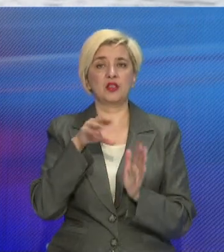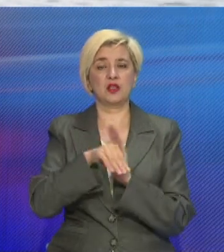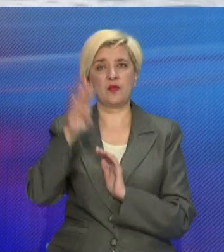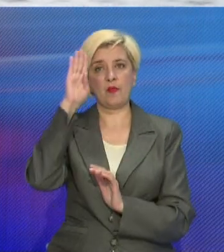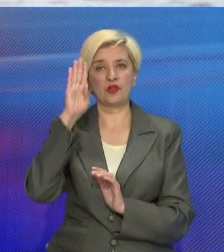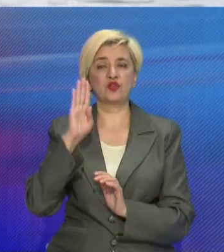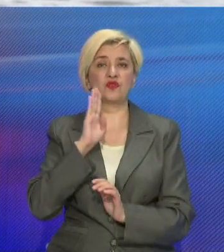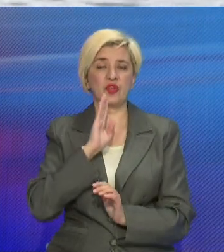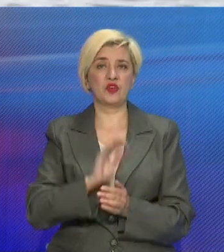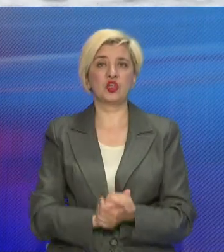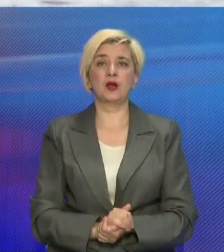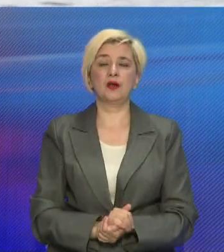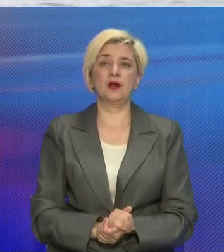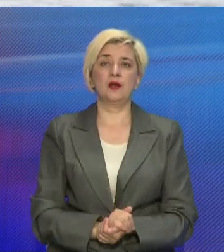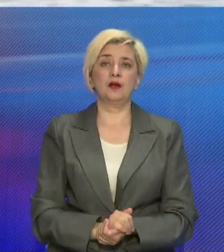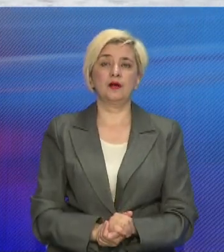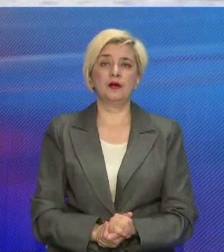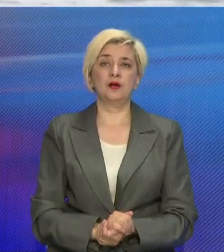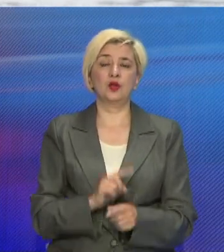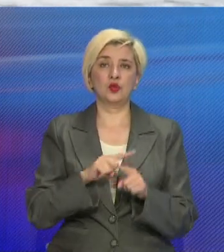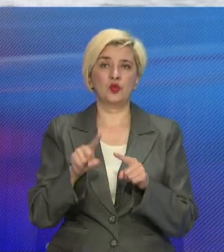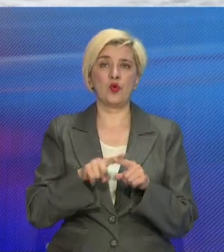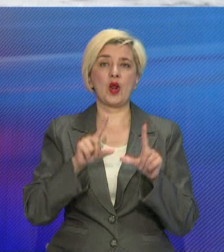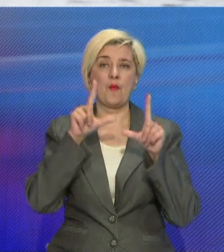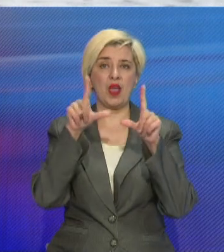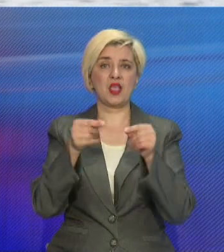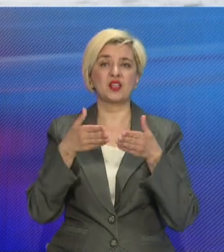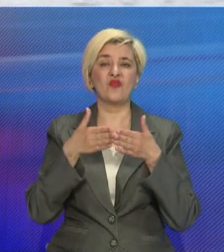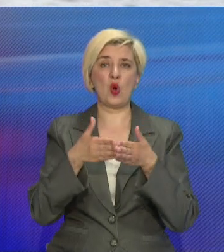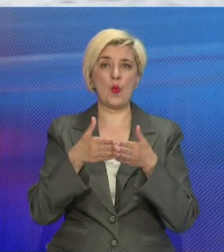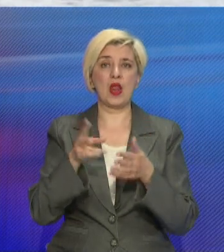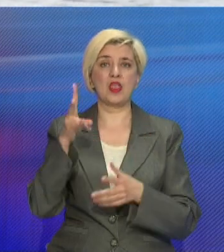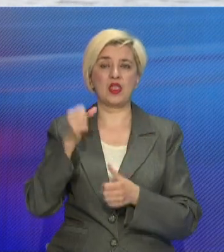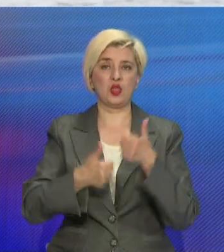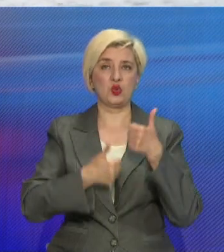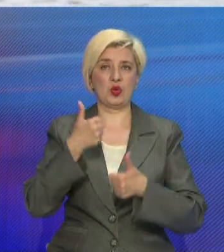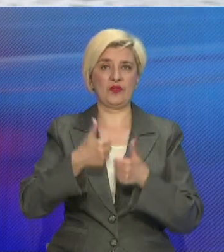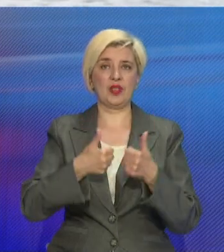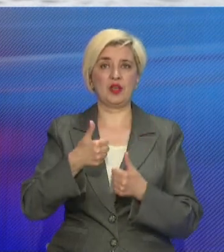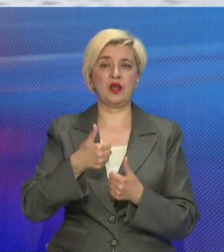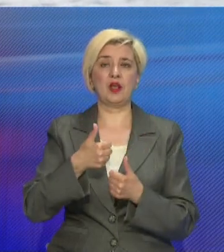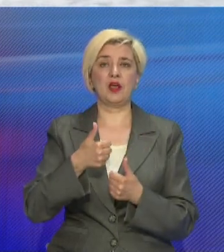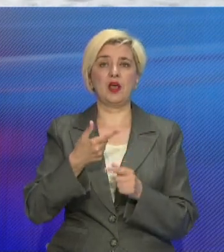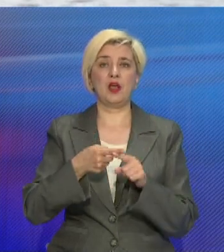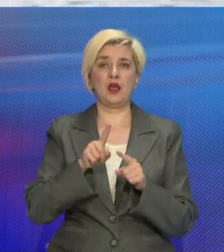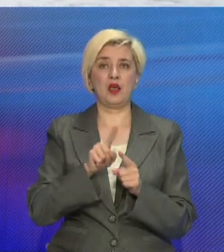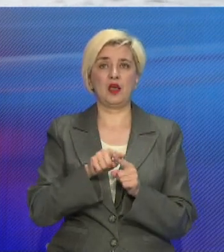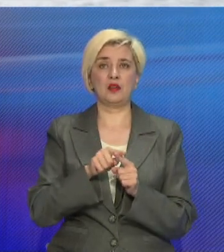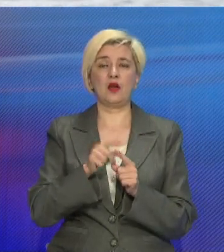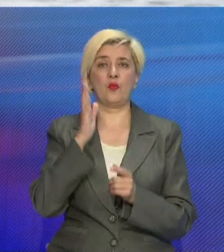среди девочек. Вот. Скоро поедем в Гомель на соревнования. Это будут вторые